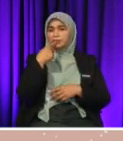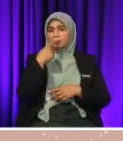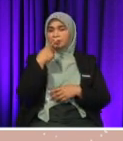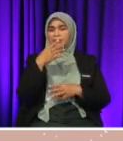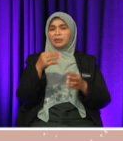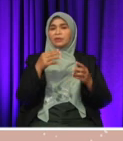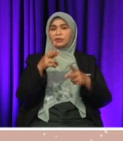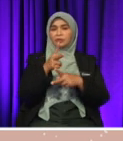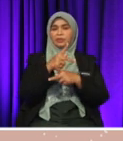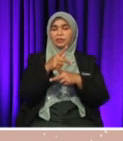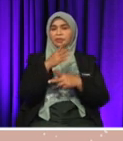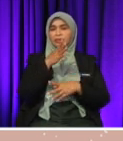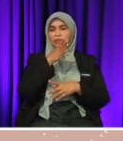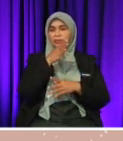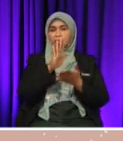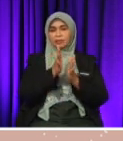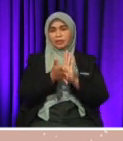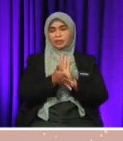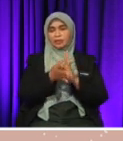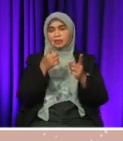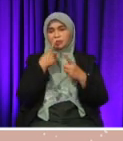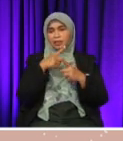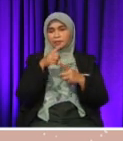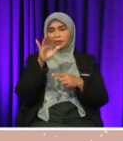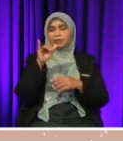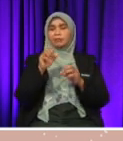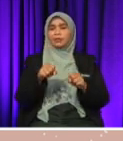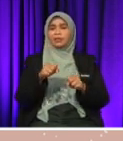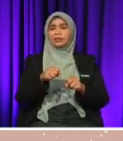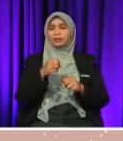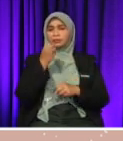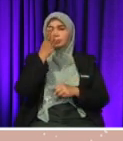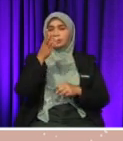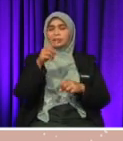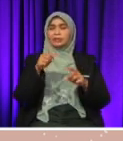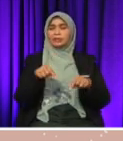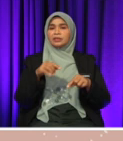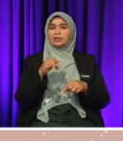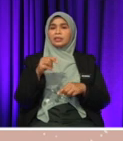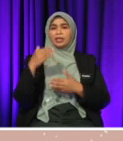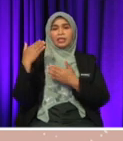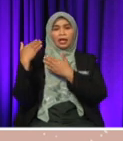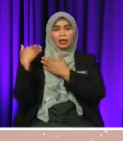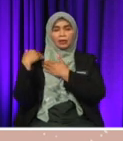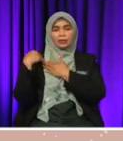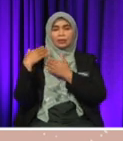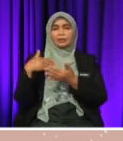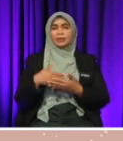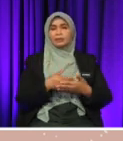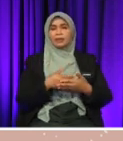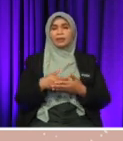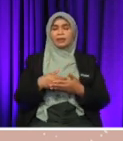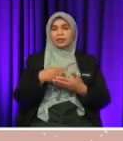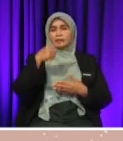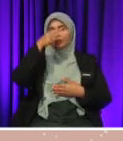jadi jawaban yang kita boleh Nyatakan di sini ialah tanggung jawab anak sebab